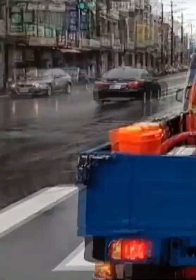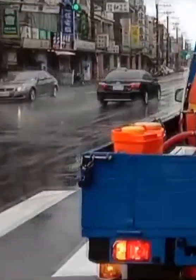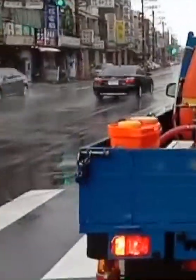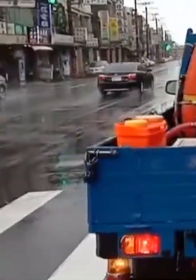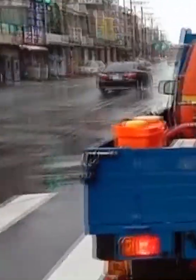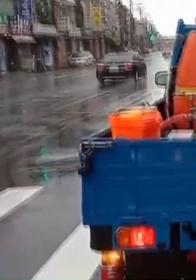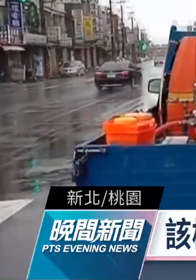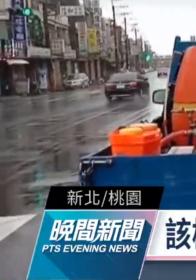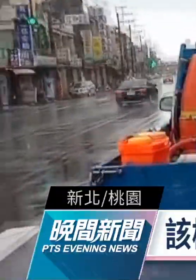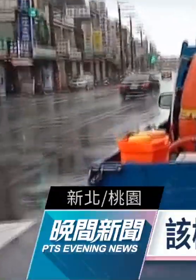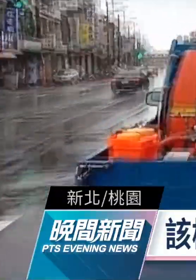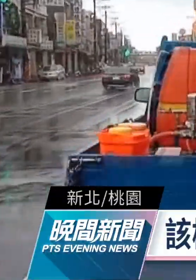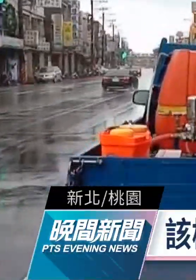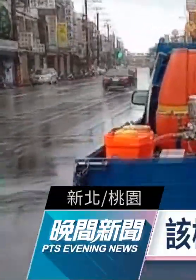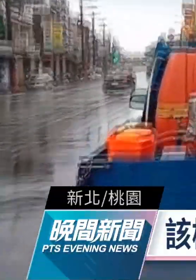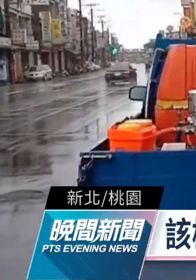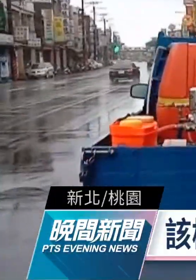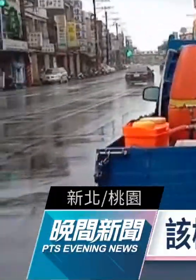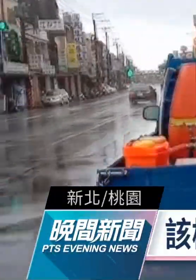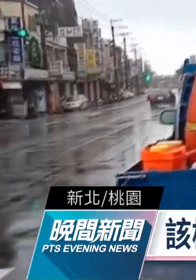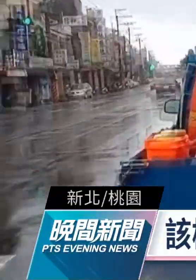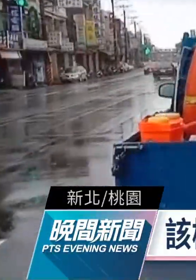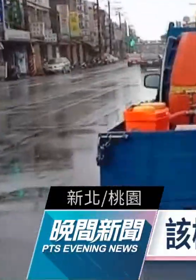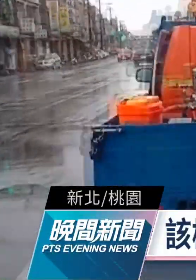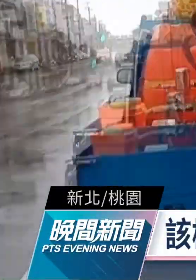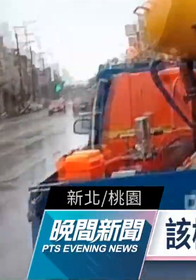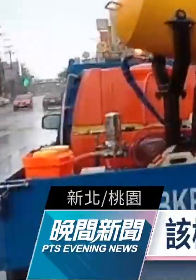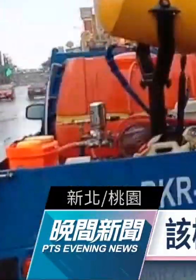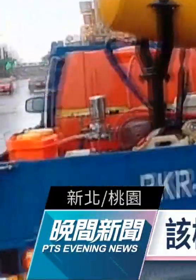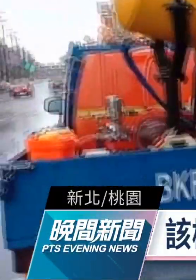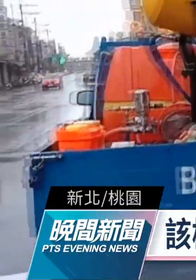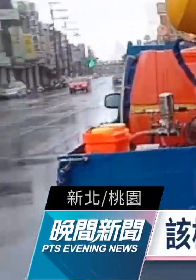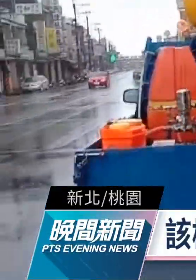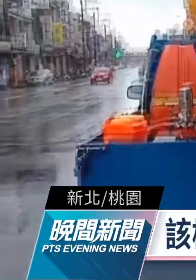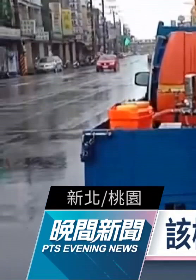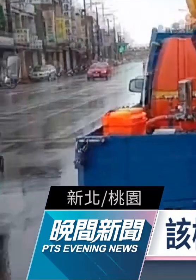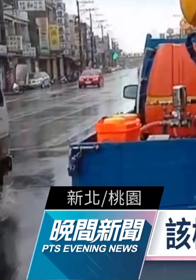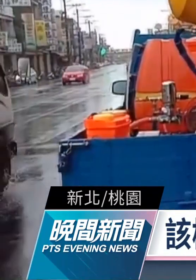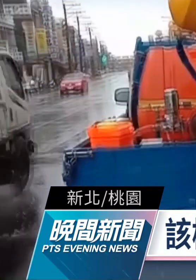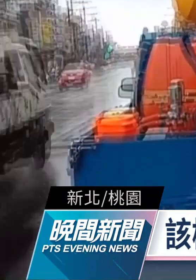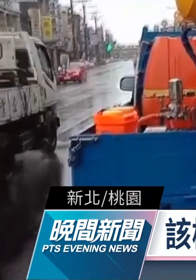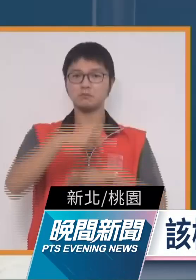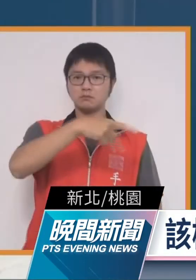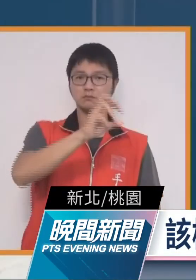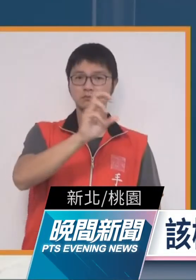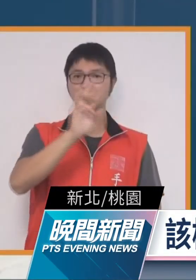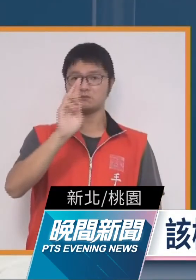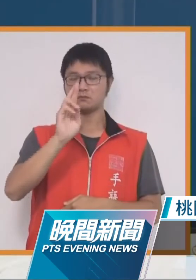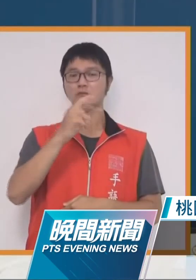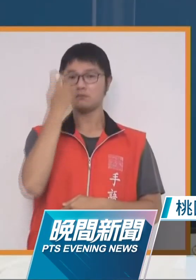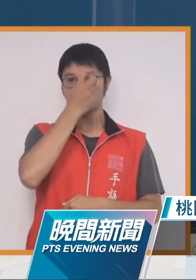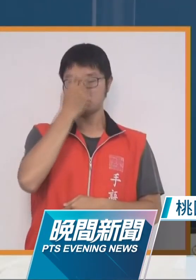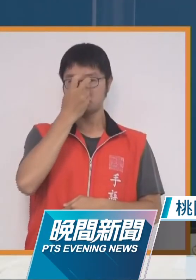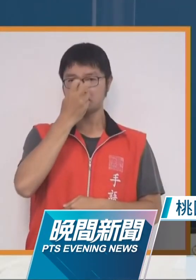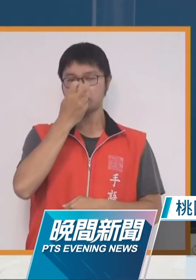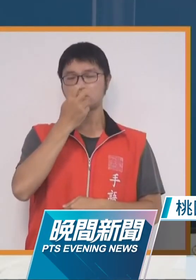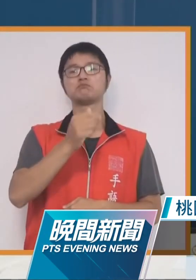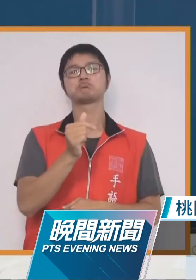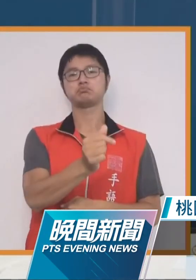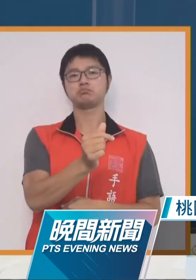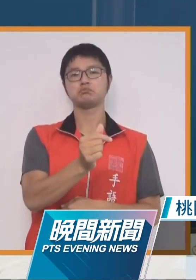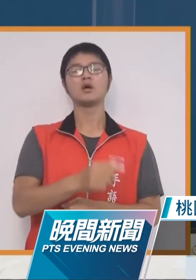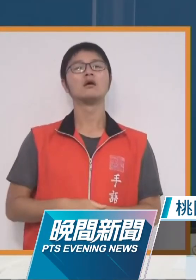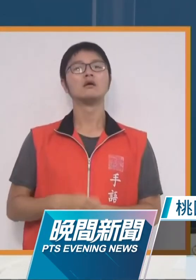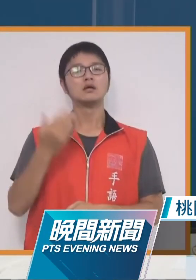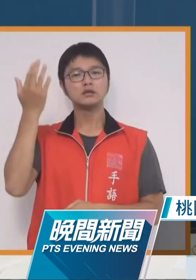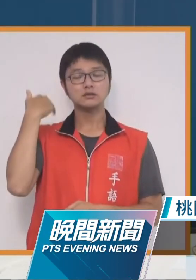园。由于他还曾经到过诊所就医，已经框列诊所里的8位医护人员。 虽然前面2次的